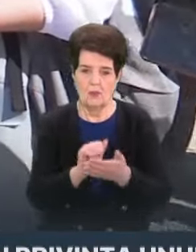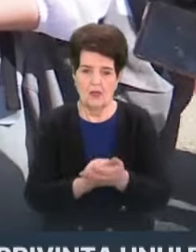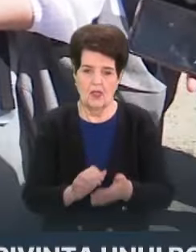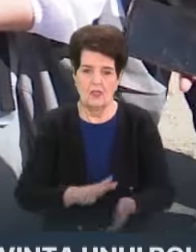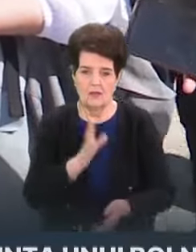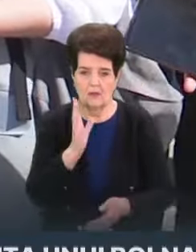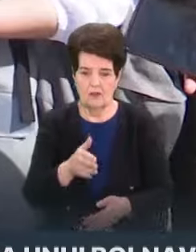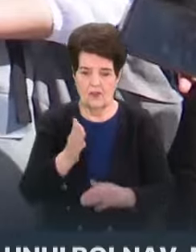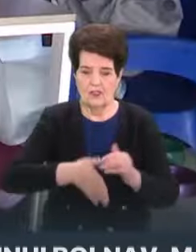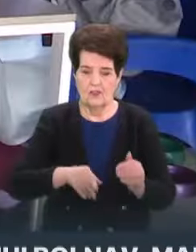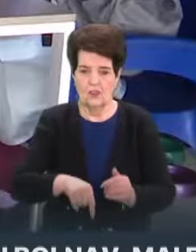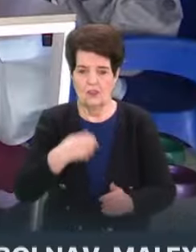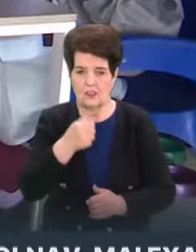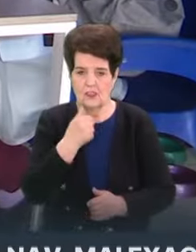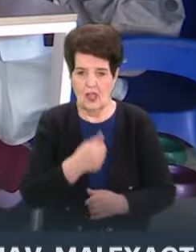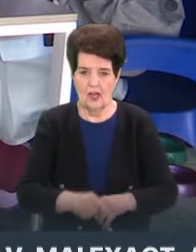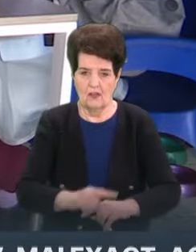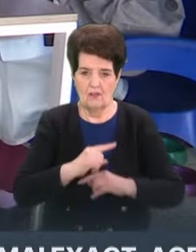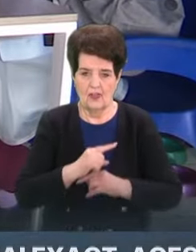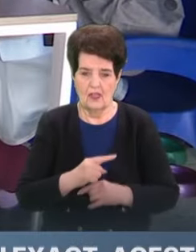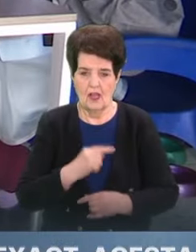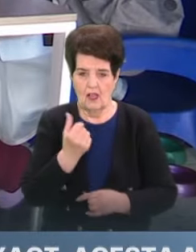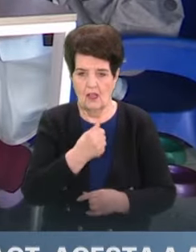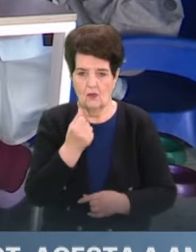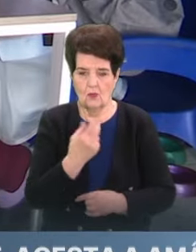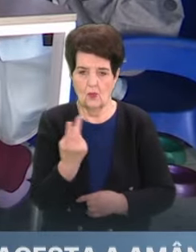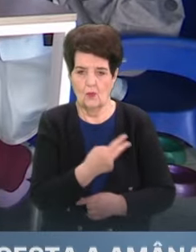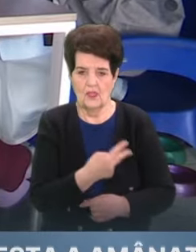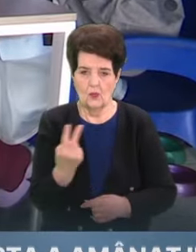până la sfârșitul acestui an, iar cele finale până la finele anului 2026.